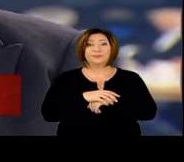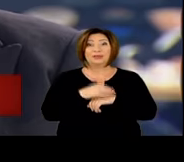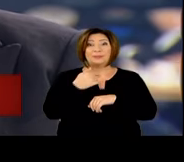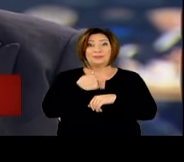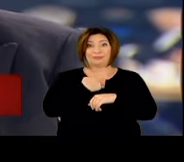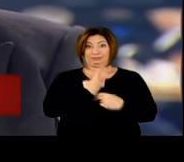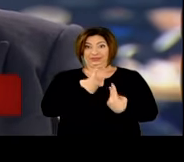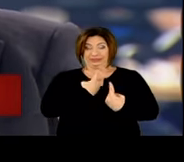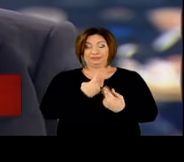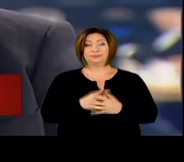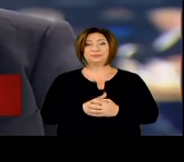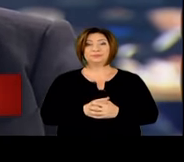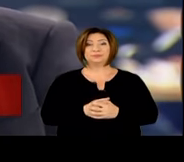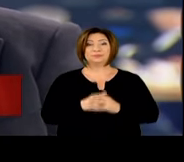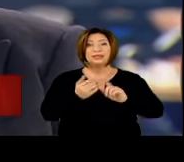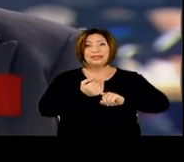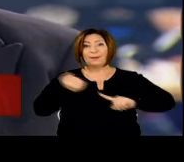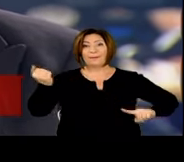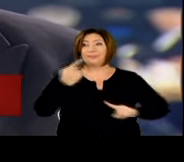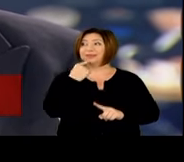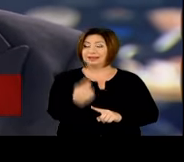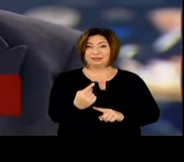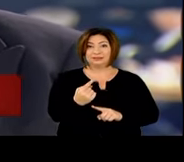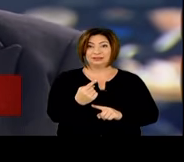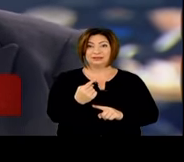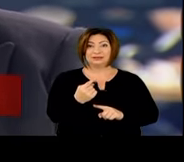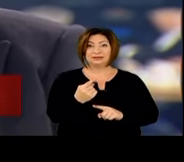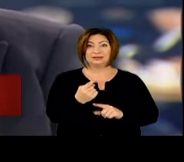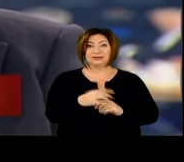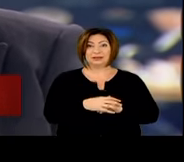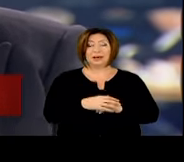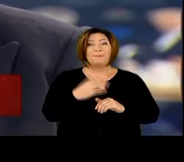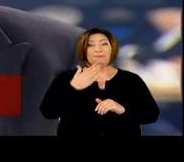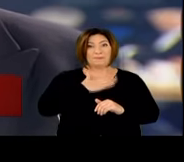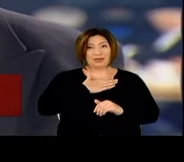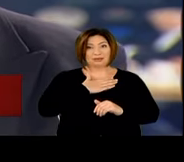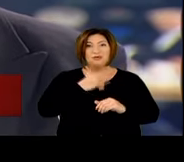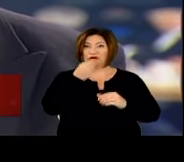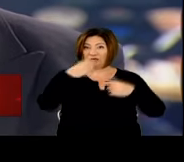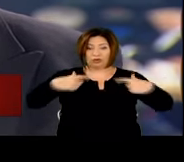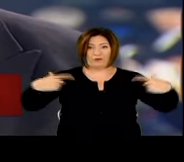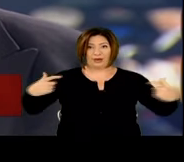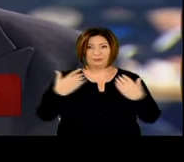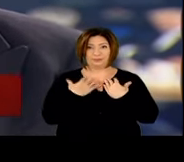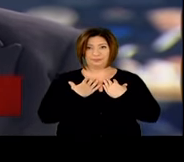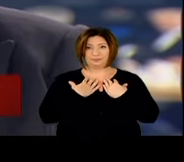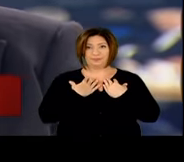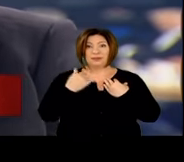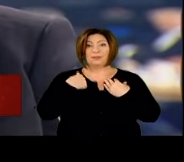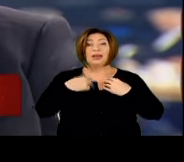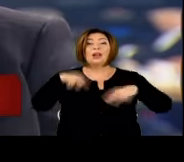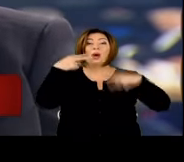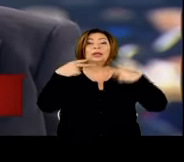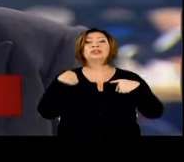bizim kebap dediğimiz olay, ben sofrayım. Hı-hı. Ben